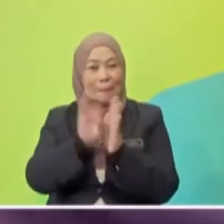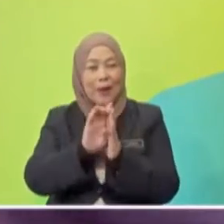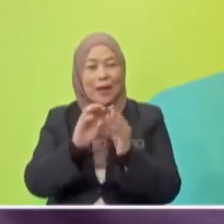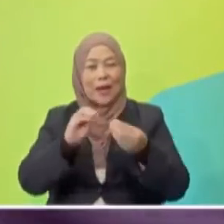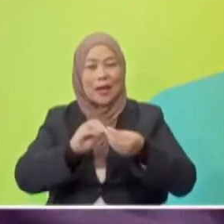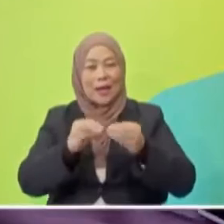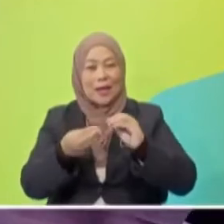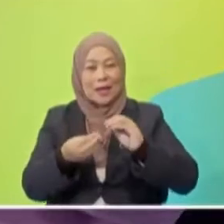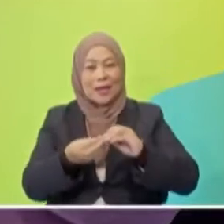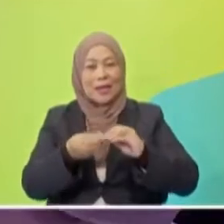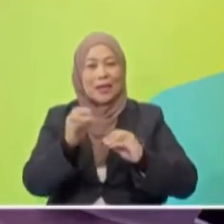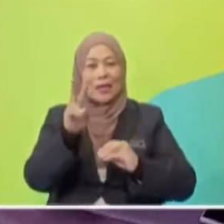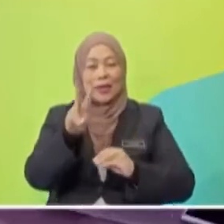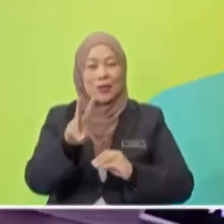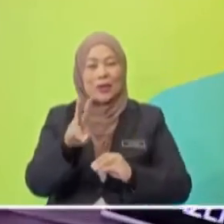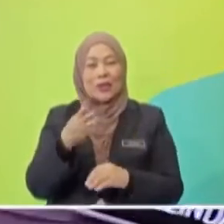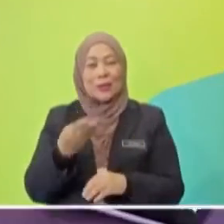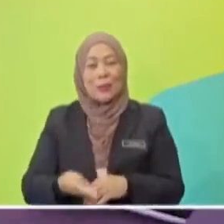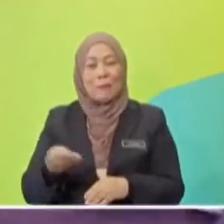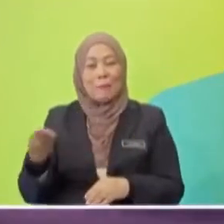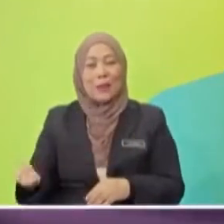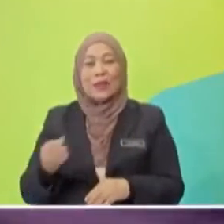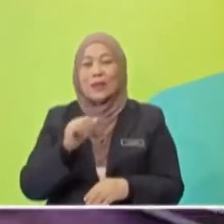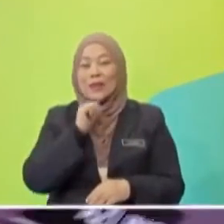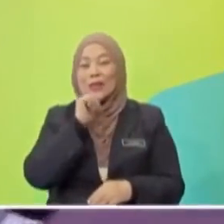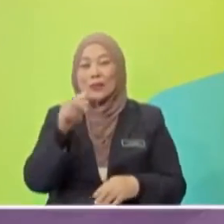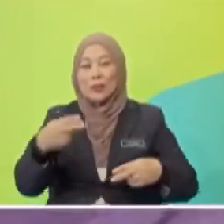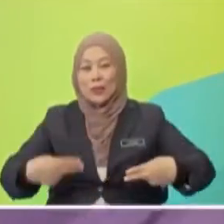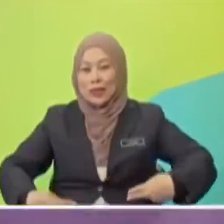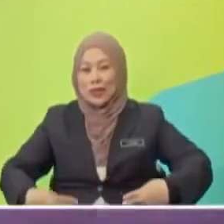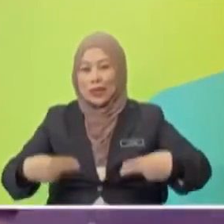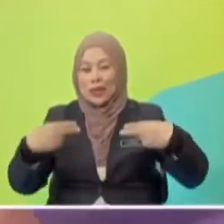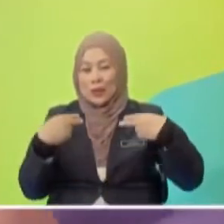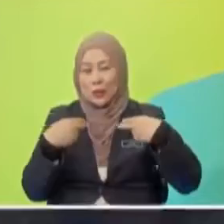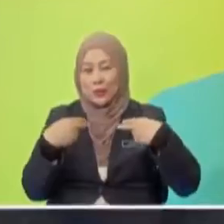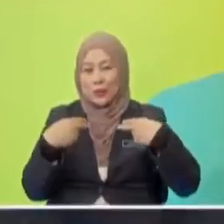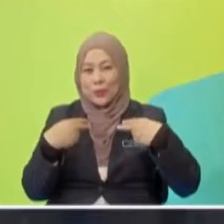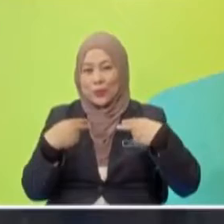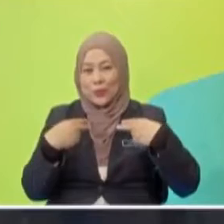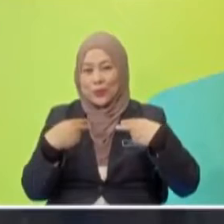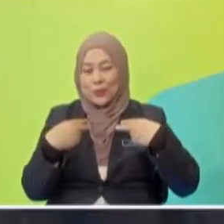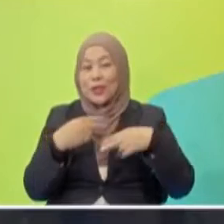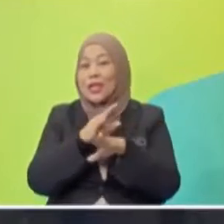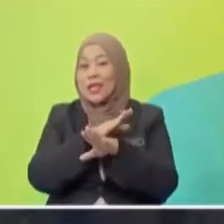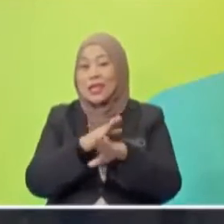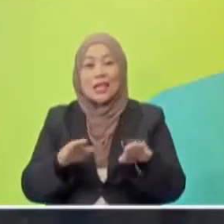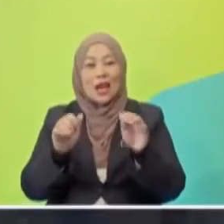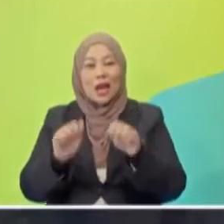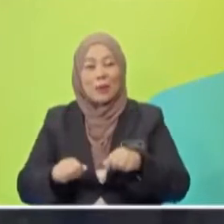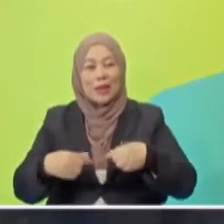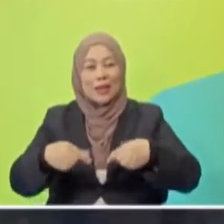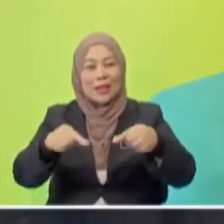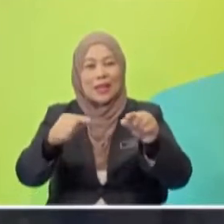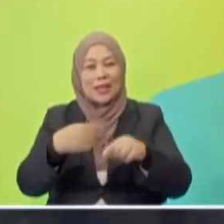ini benda bukan hidup jadi dia ciri benda buka hidup tidak boleh bergerak sendi